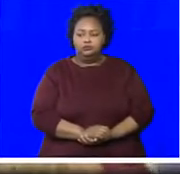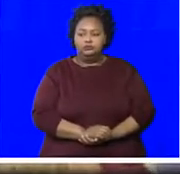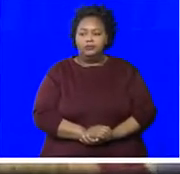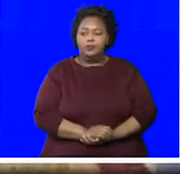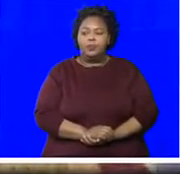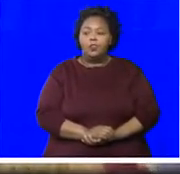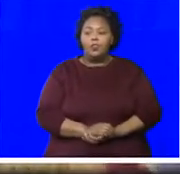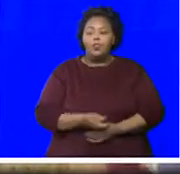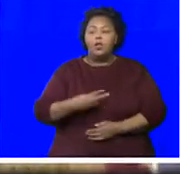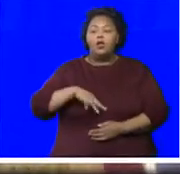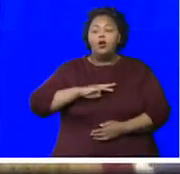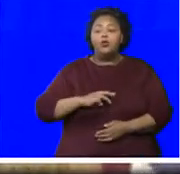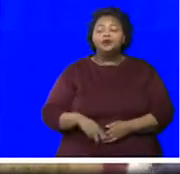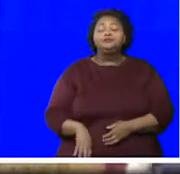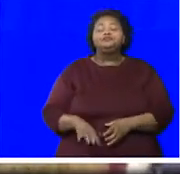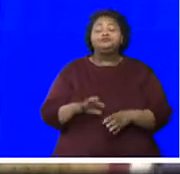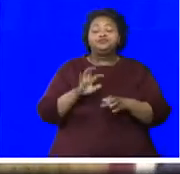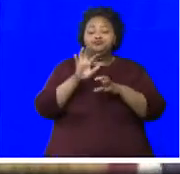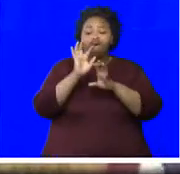Siyasebenta empela.